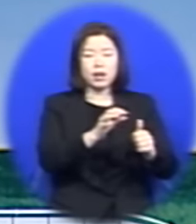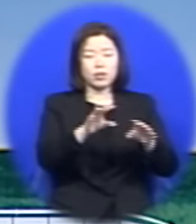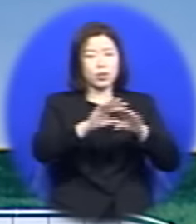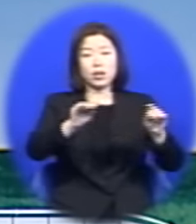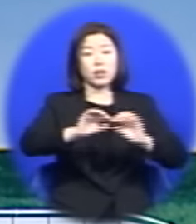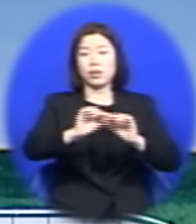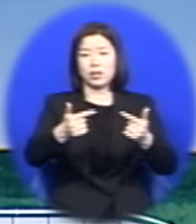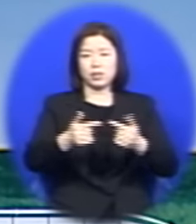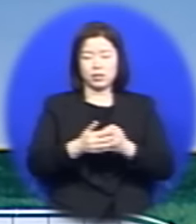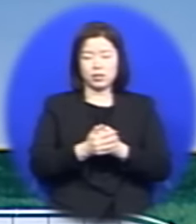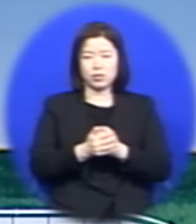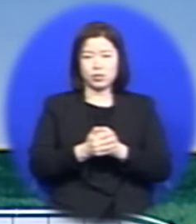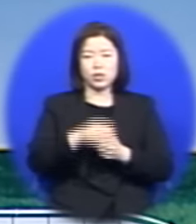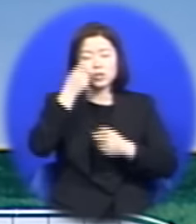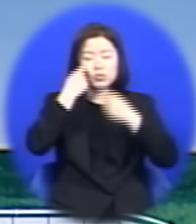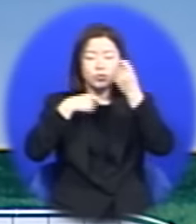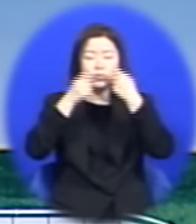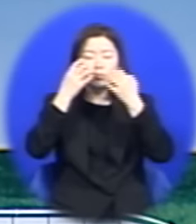사람을 바꾸는 거예요.